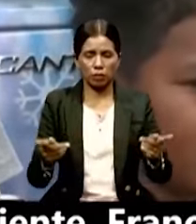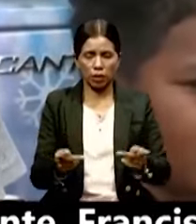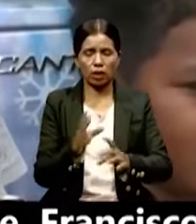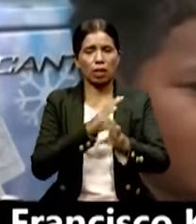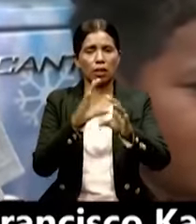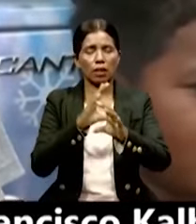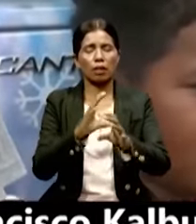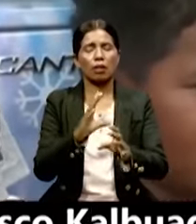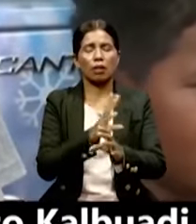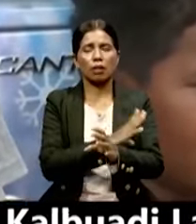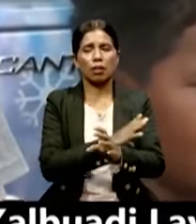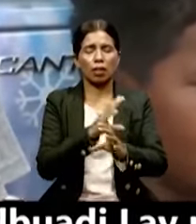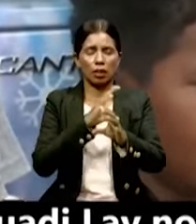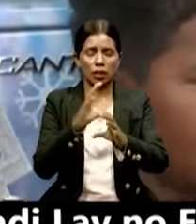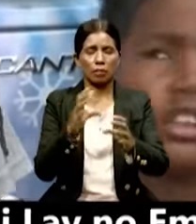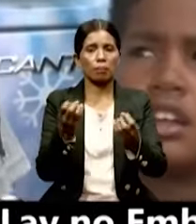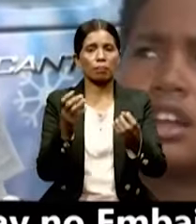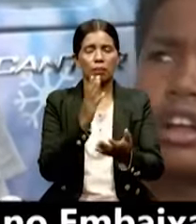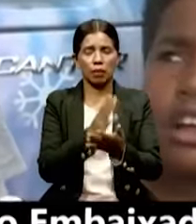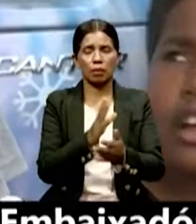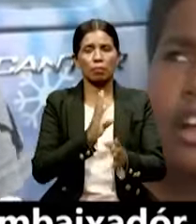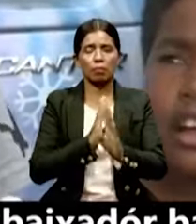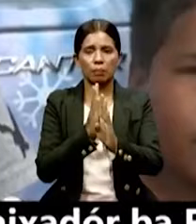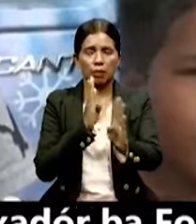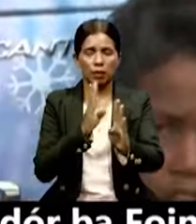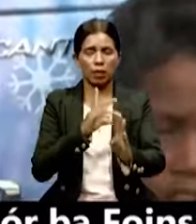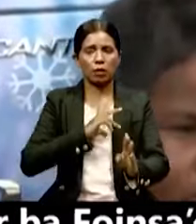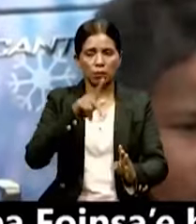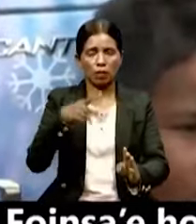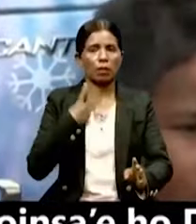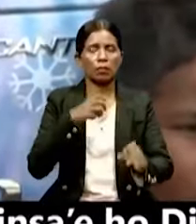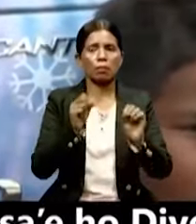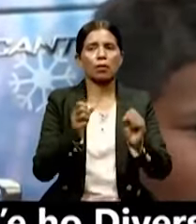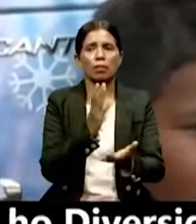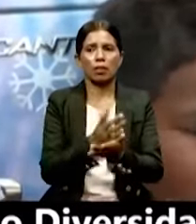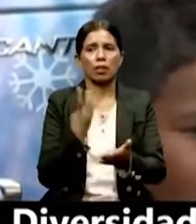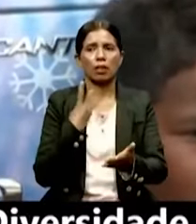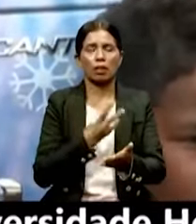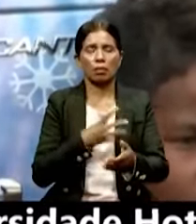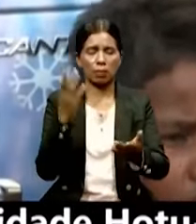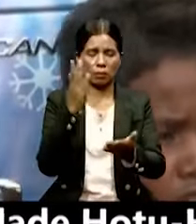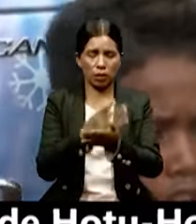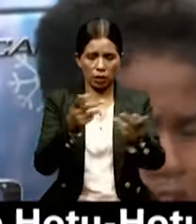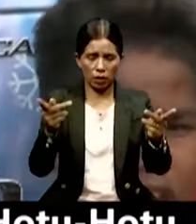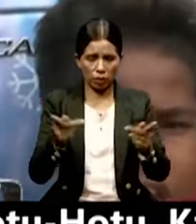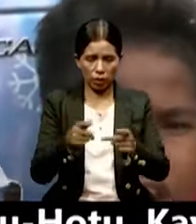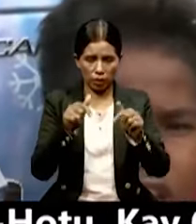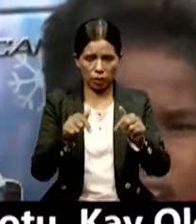ami bis los paros para ambel para. Tam ami mai para fatin dane